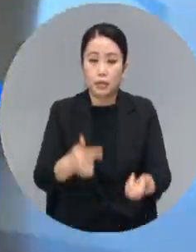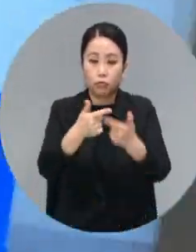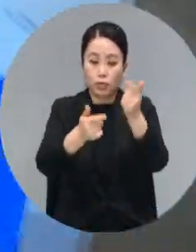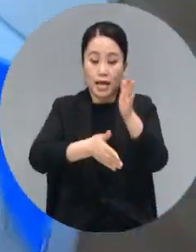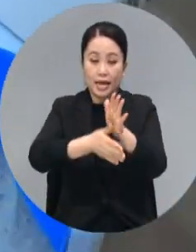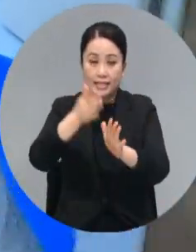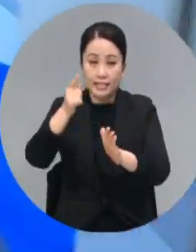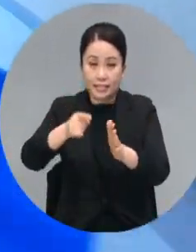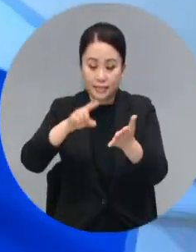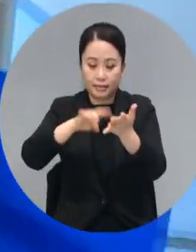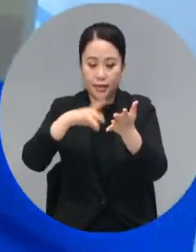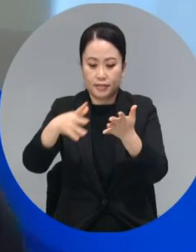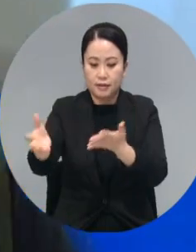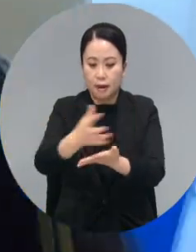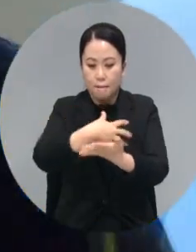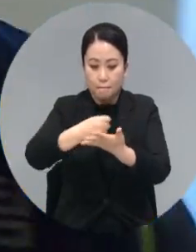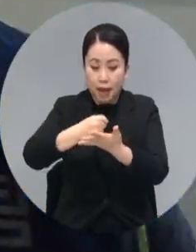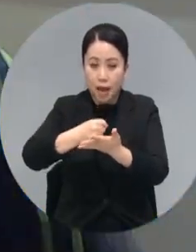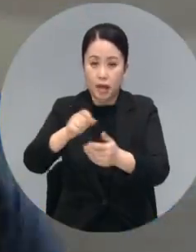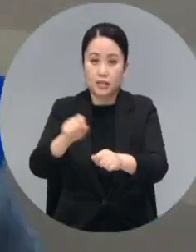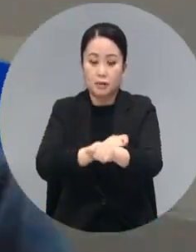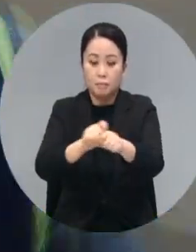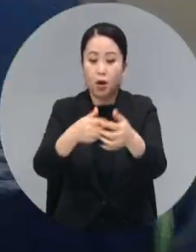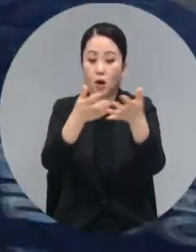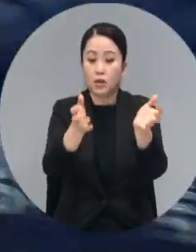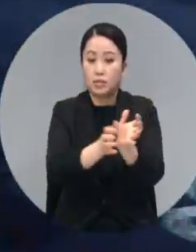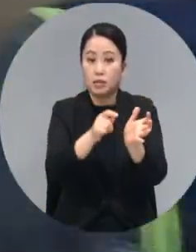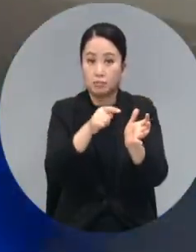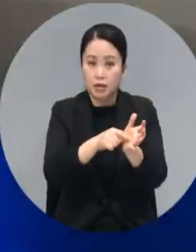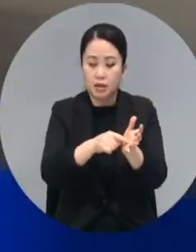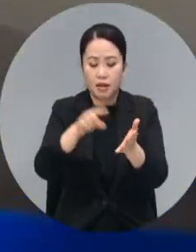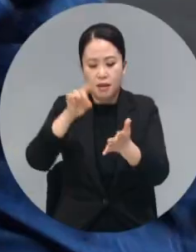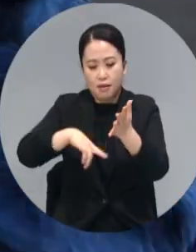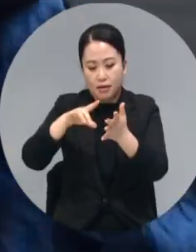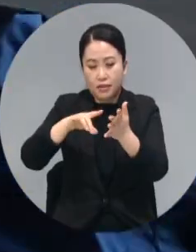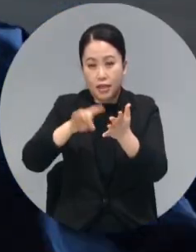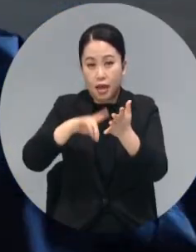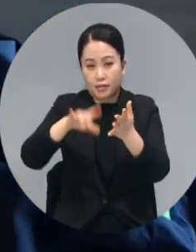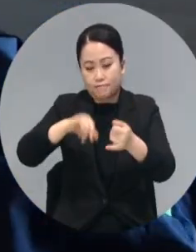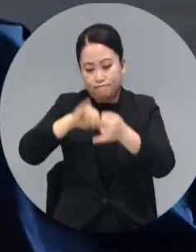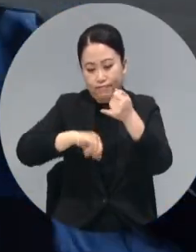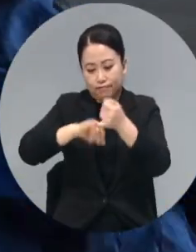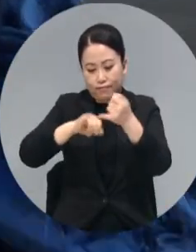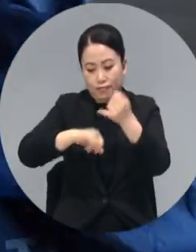부산시 징세특별기동팀이 고액 체납자 집을 찾았습니다.